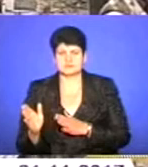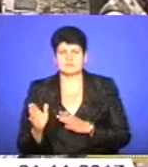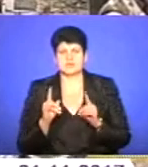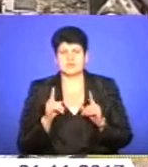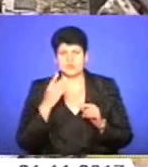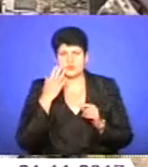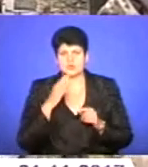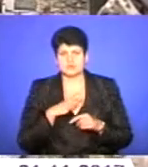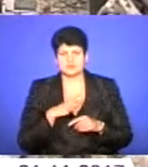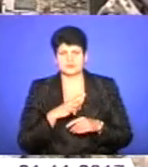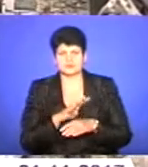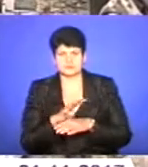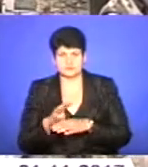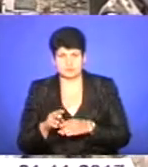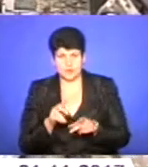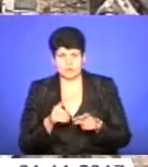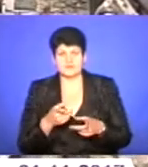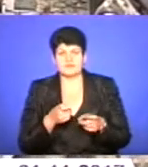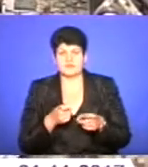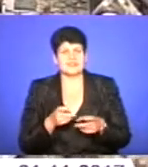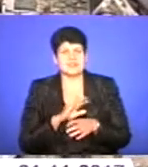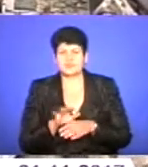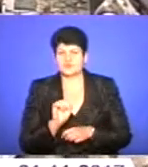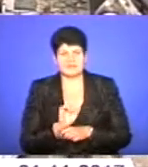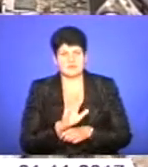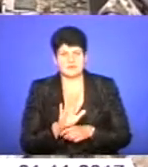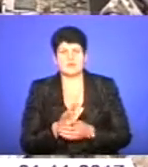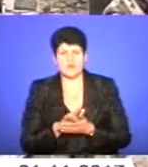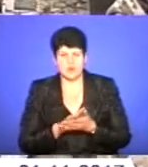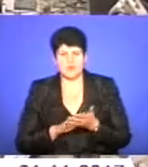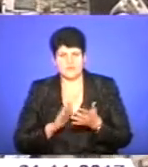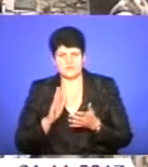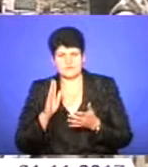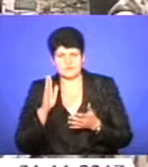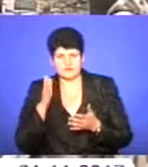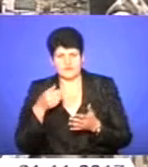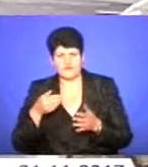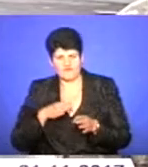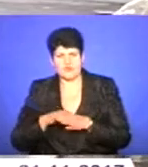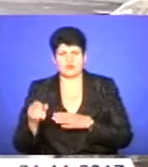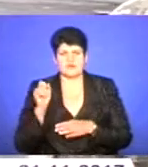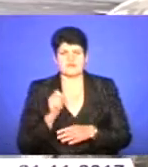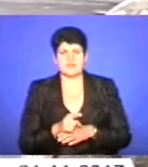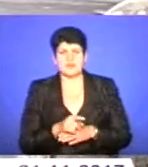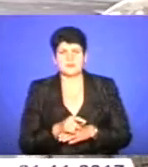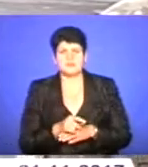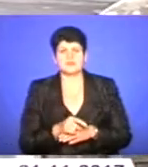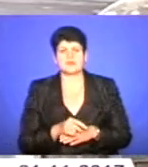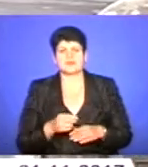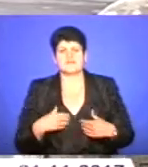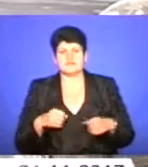коли був мінометний обстріл, людина не зупинилася, а продовжила рух, виконала своє завдання. Відданий був в тому,